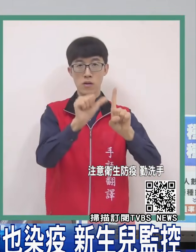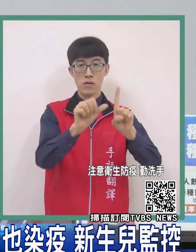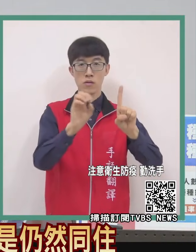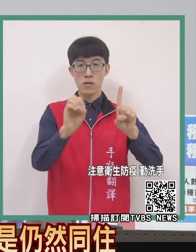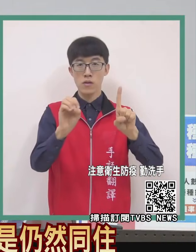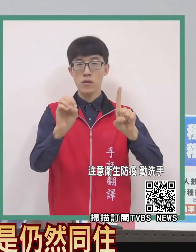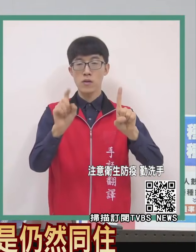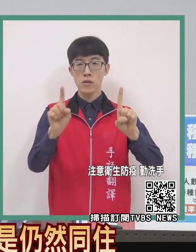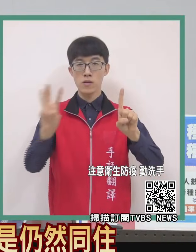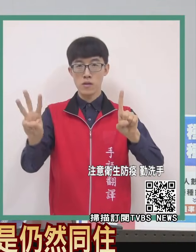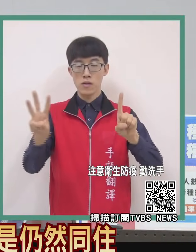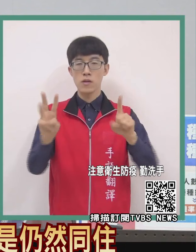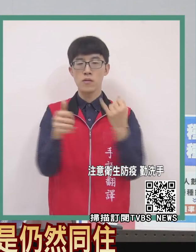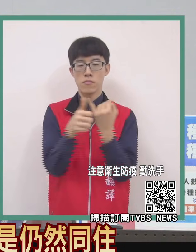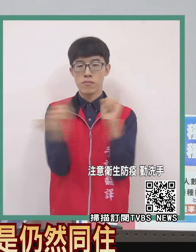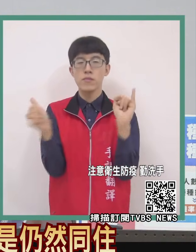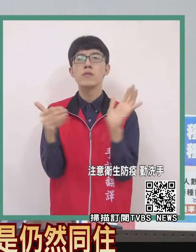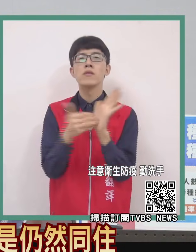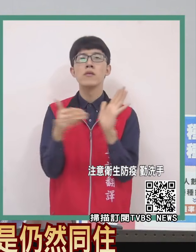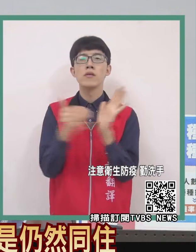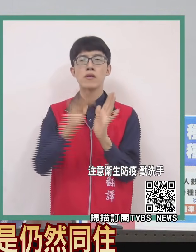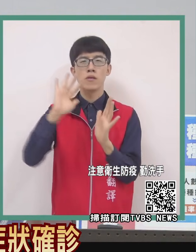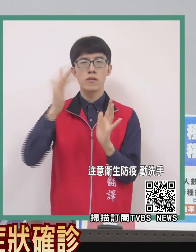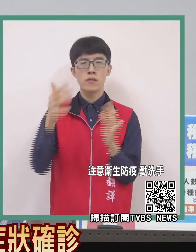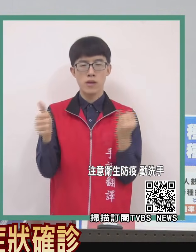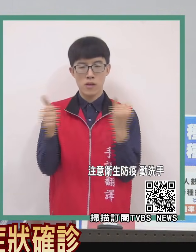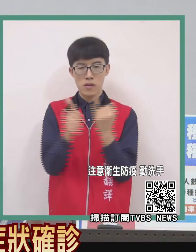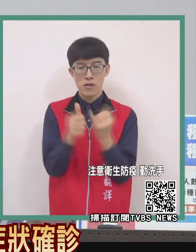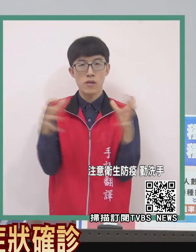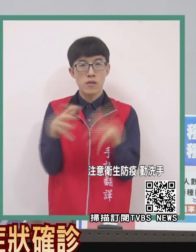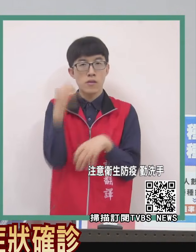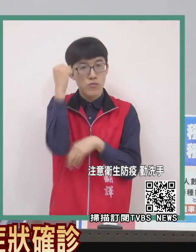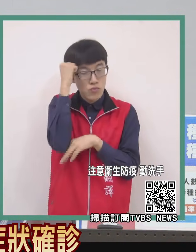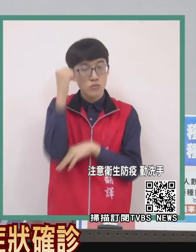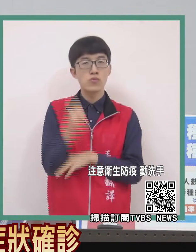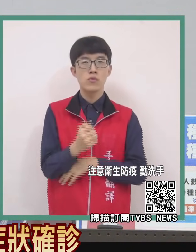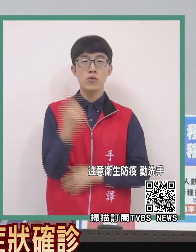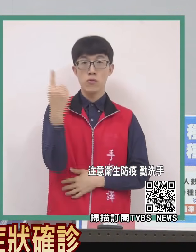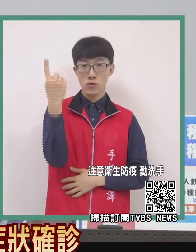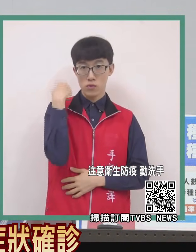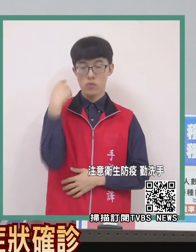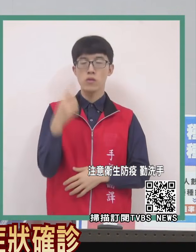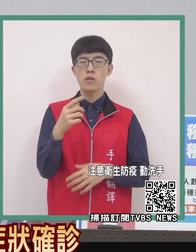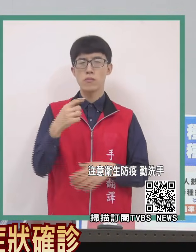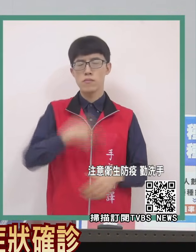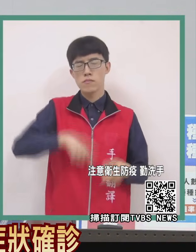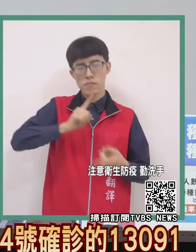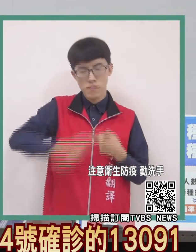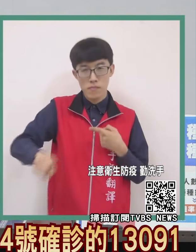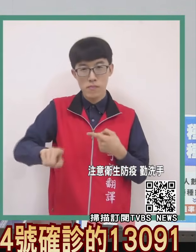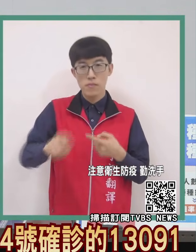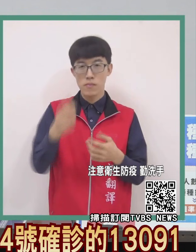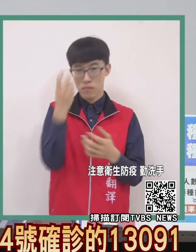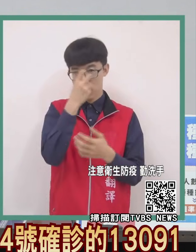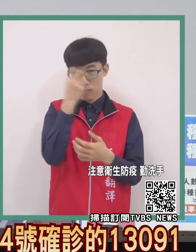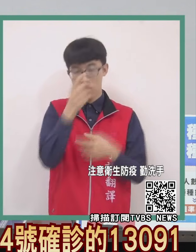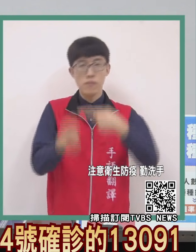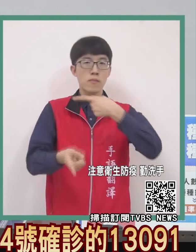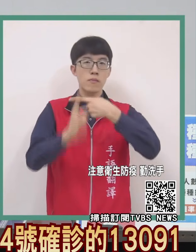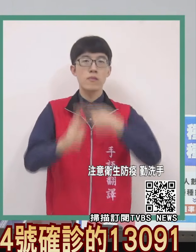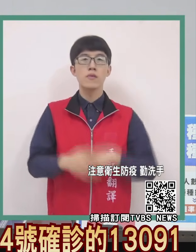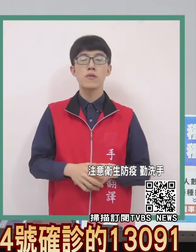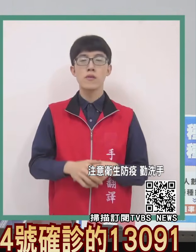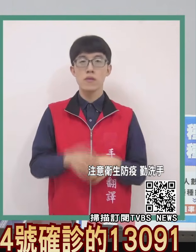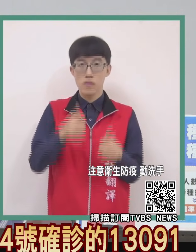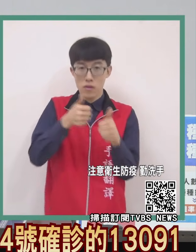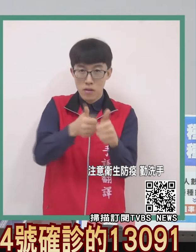中。 一个离婚夫妻，但是仍然同住，那也是昨天有症状确诊哈，那。他据疫